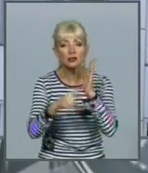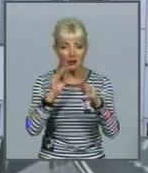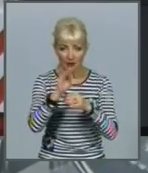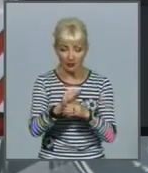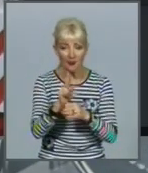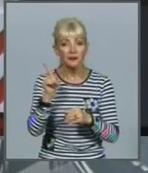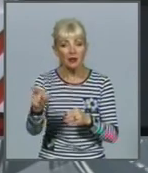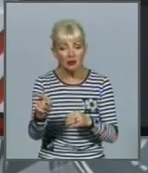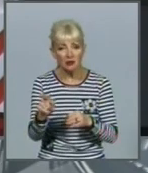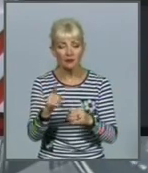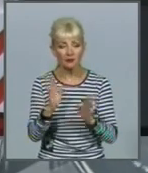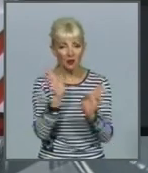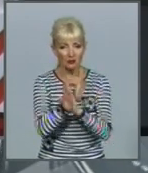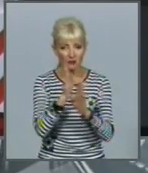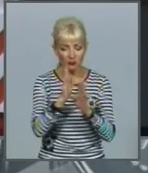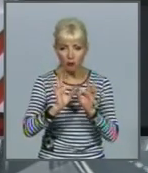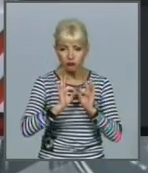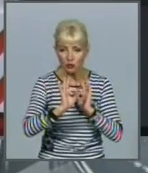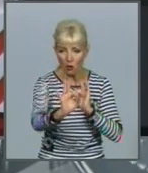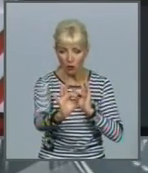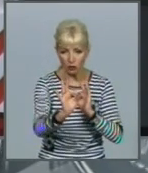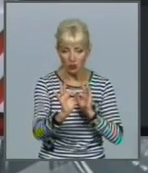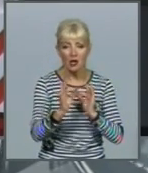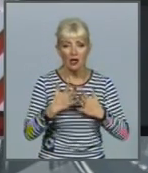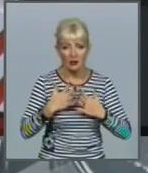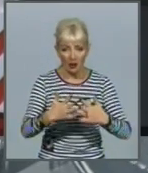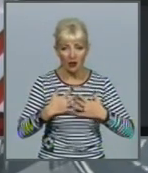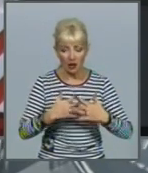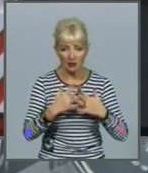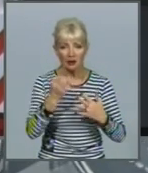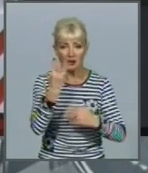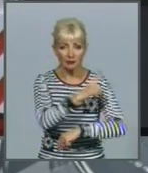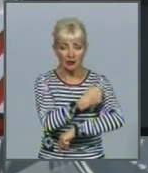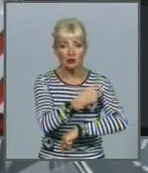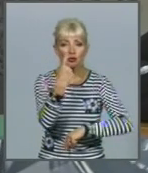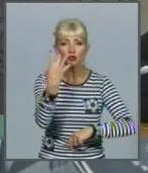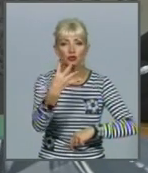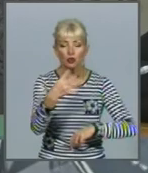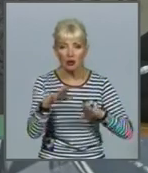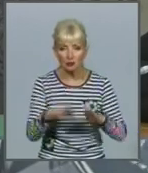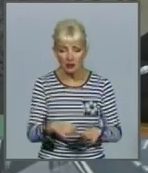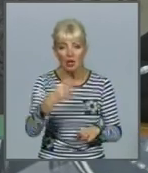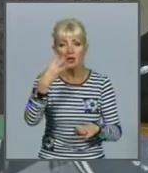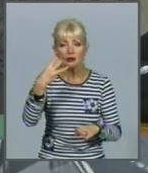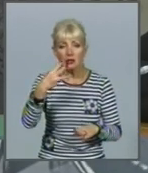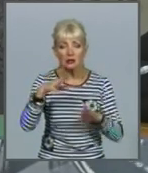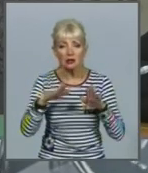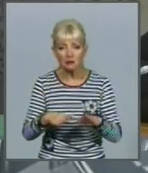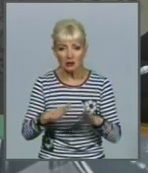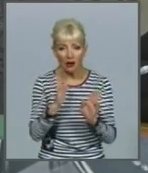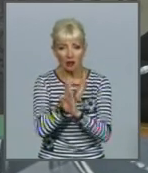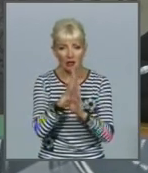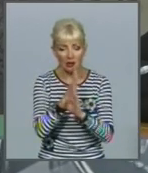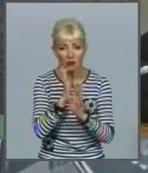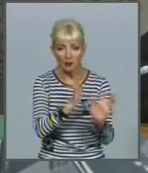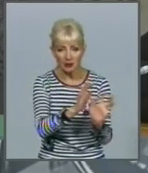кисневий провід. У 13 лікарні 140 місць, 37 з яких киснево забезпечені. Медзаклад так само проводять і